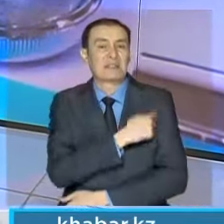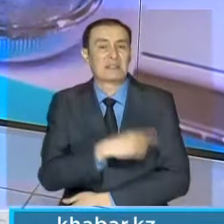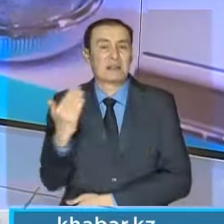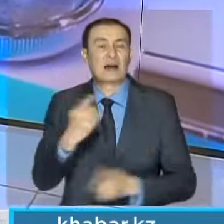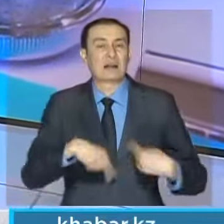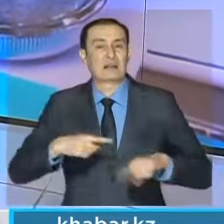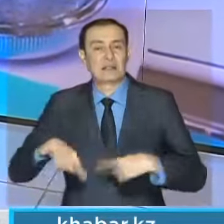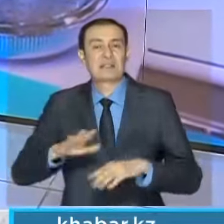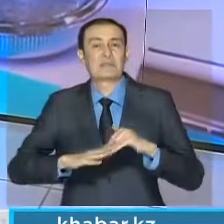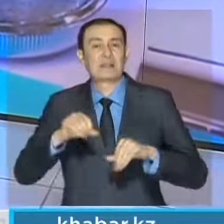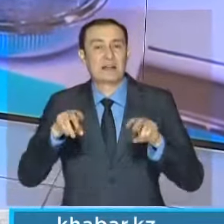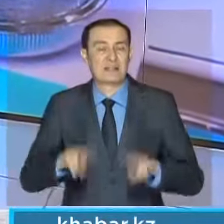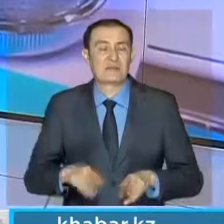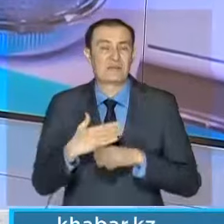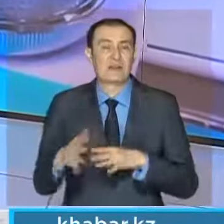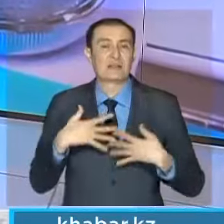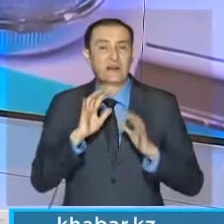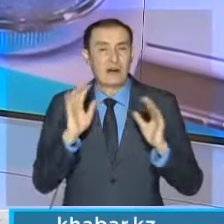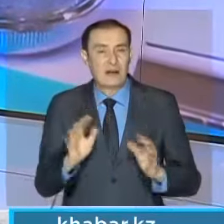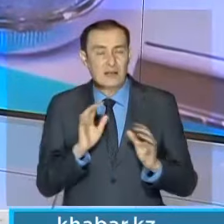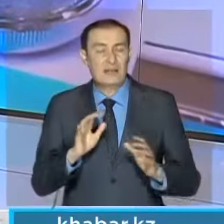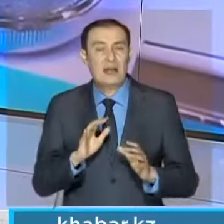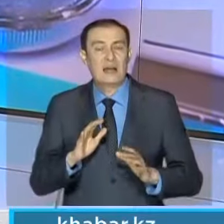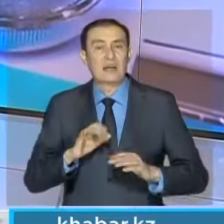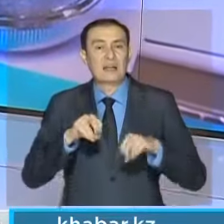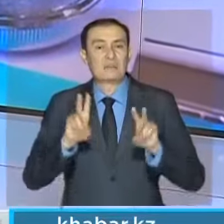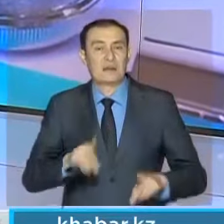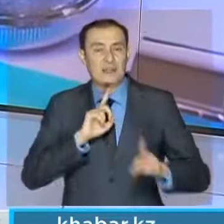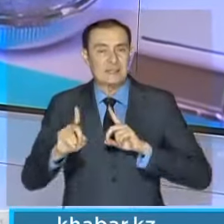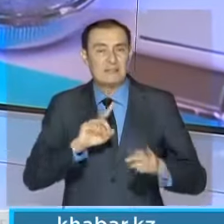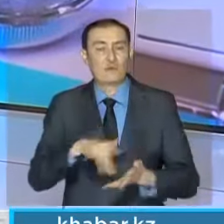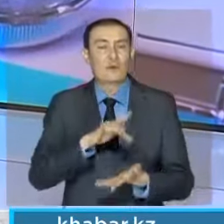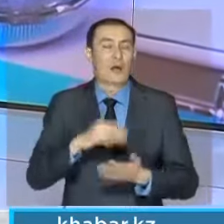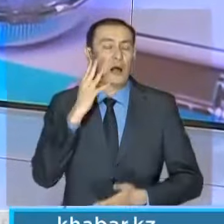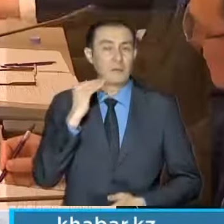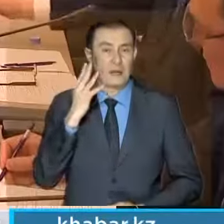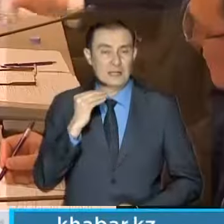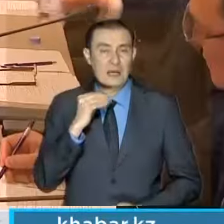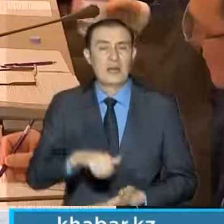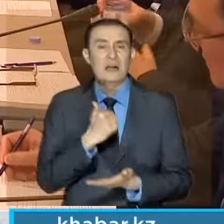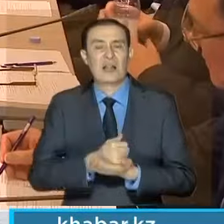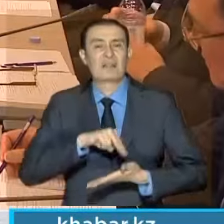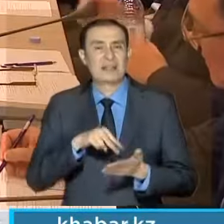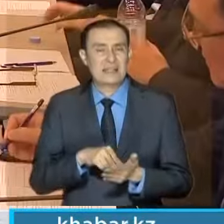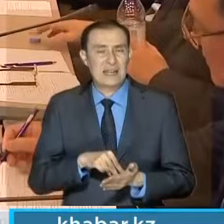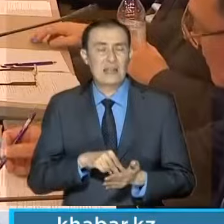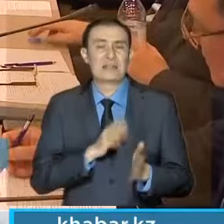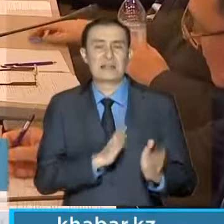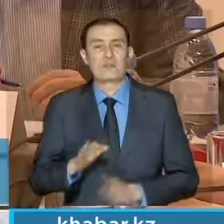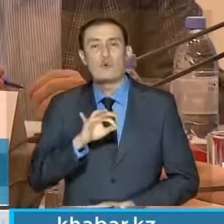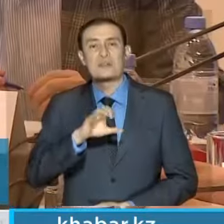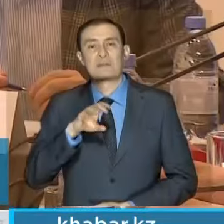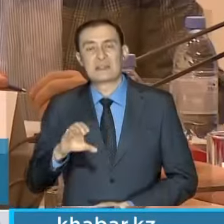организации и специалисты в сфере здравоохранения на экспертной сессии в Алмааты как известно главной целью системы осмс